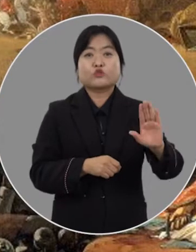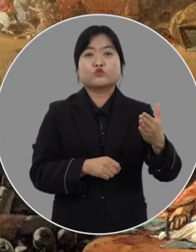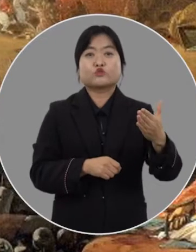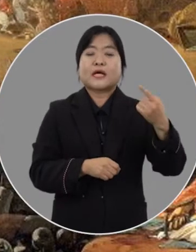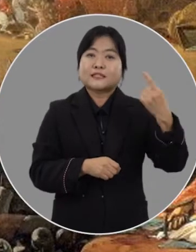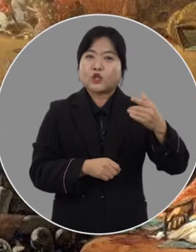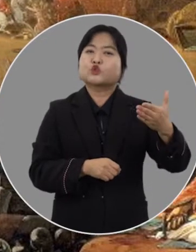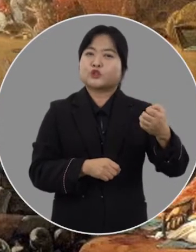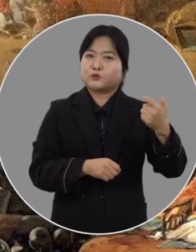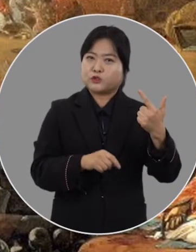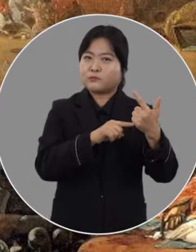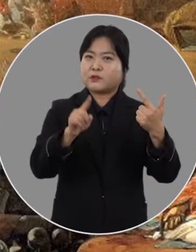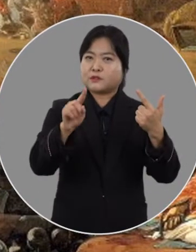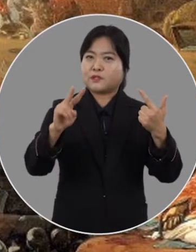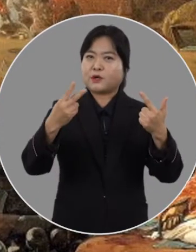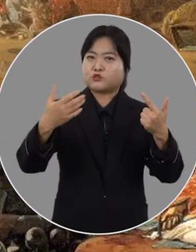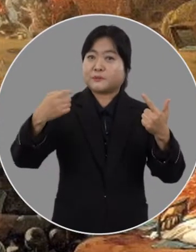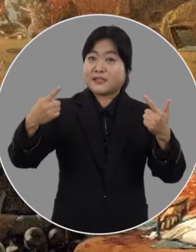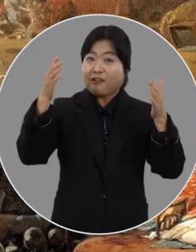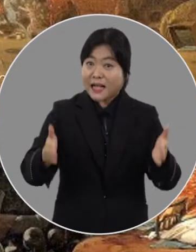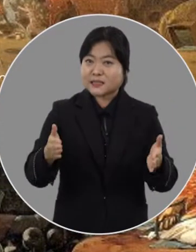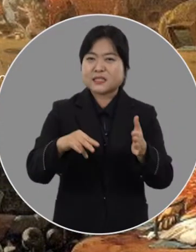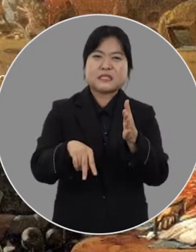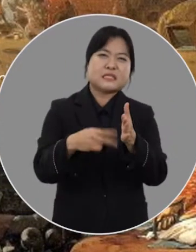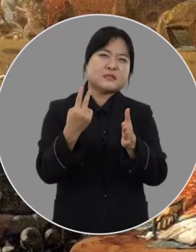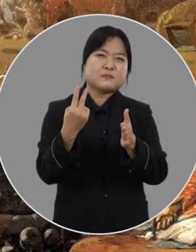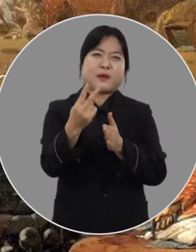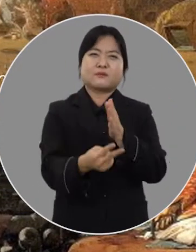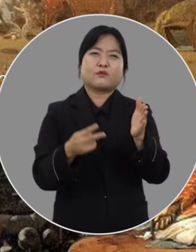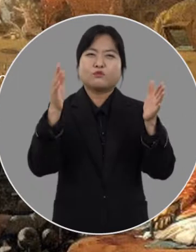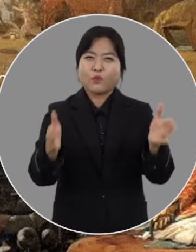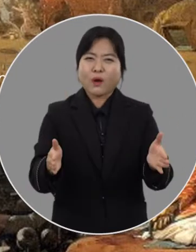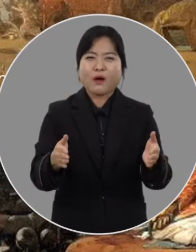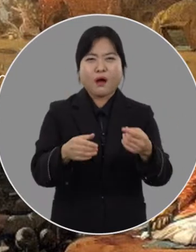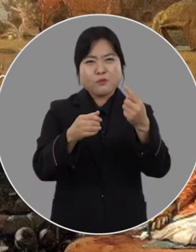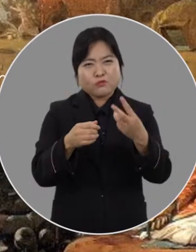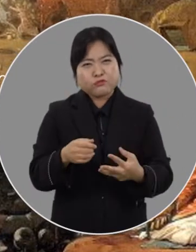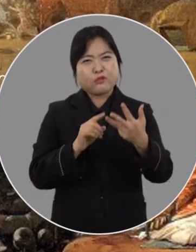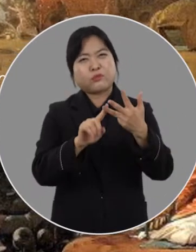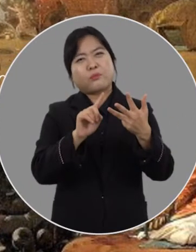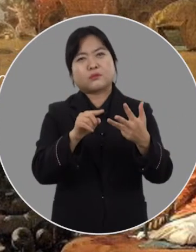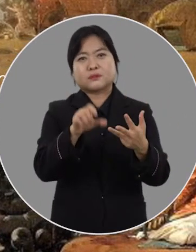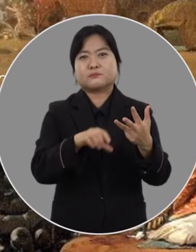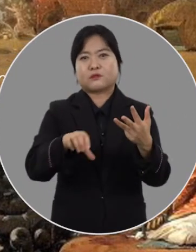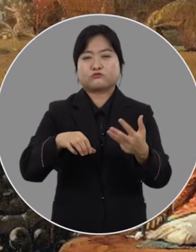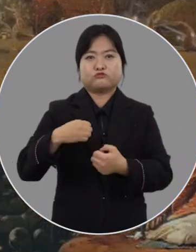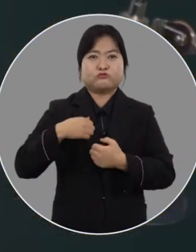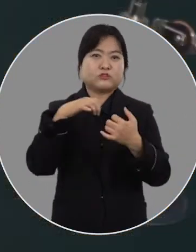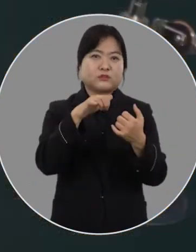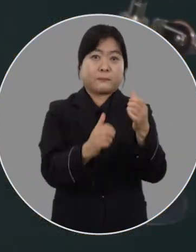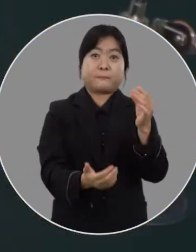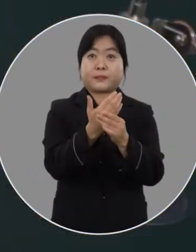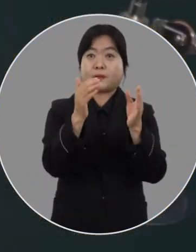1096년부터 1291년까지 무려 200년에 걸쳐서 8차례나 십자군 전쟁이 발생했었고요.